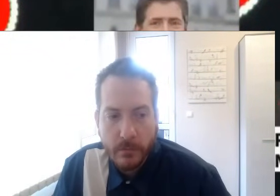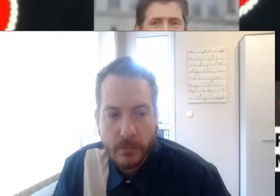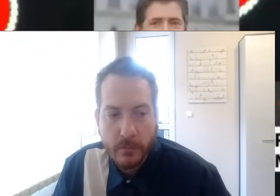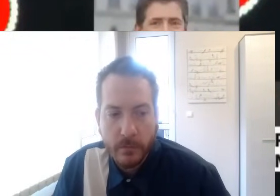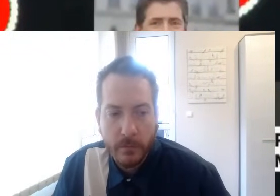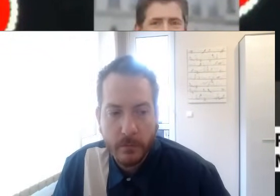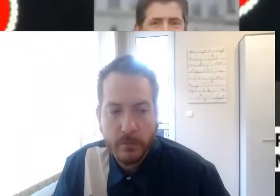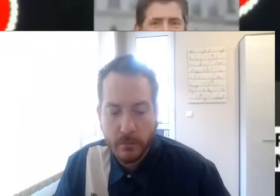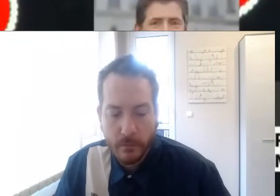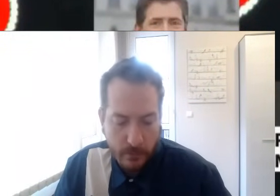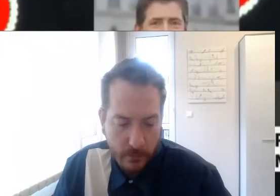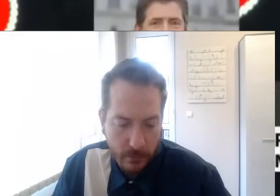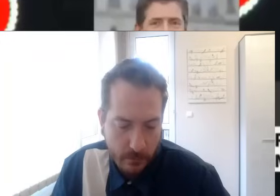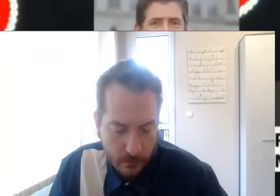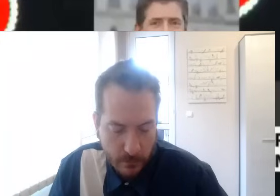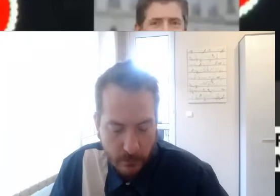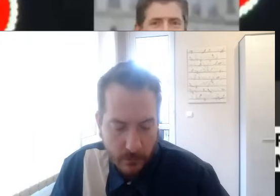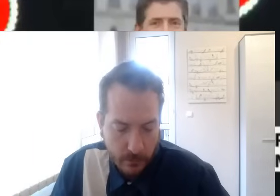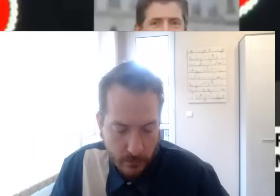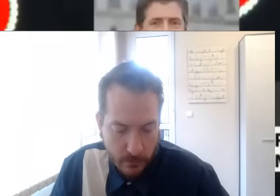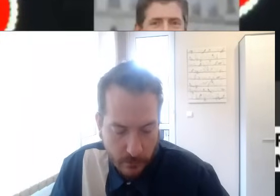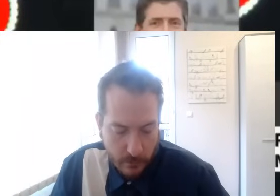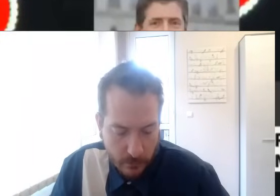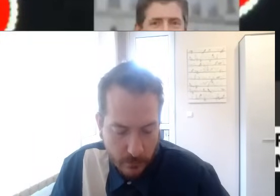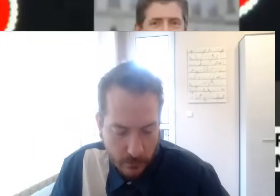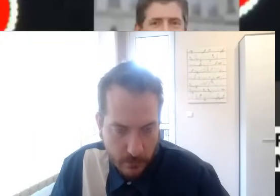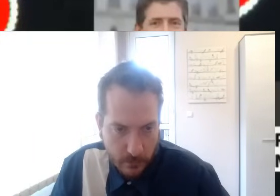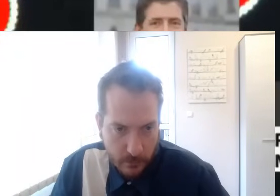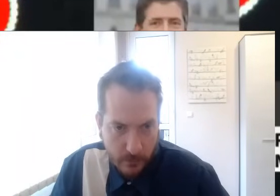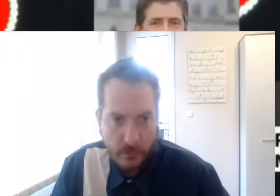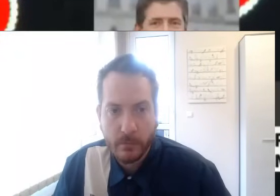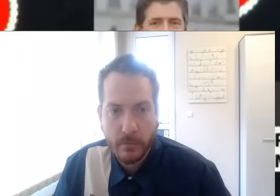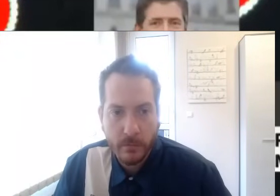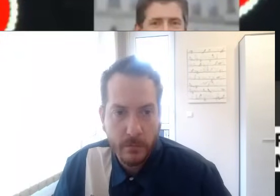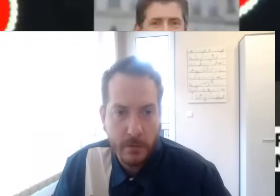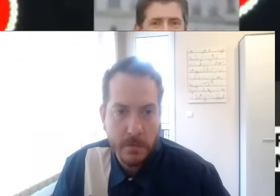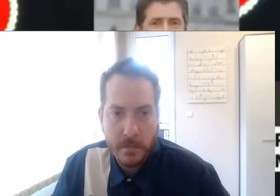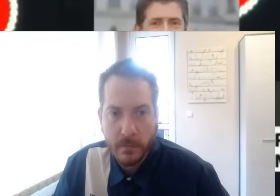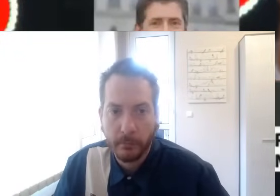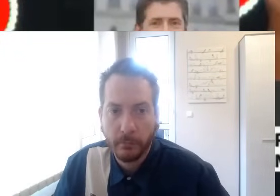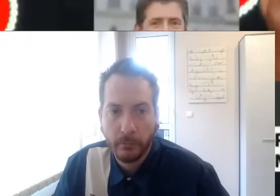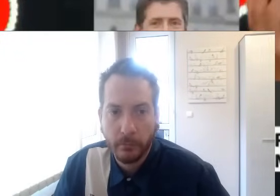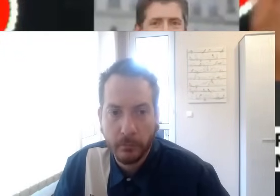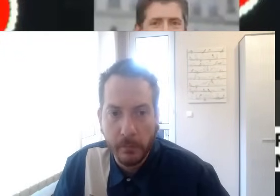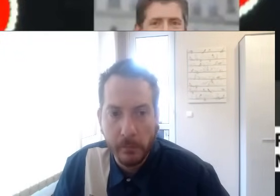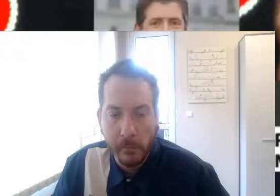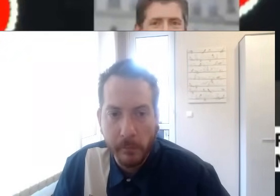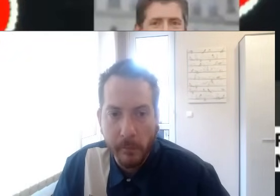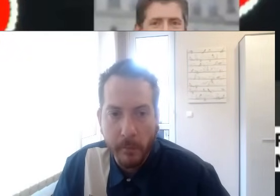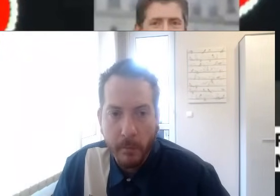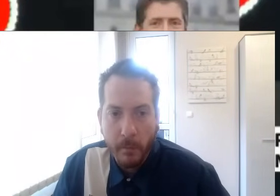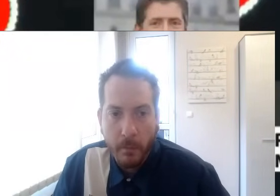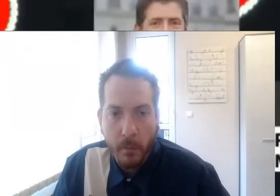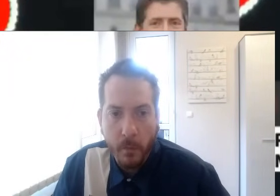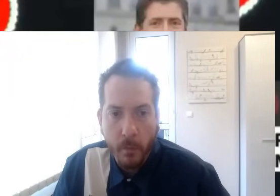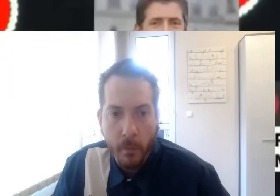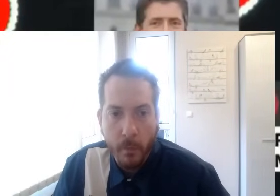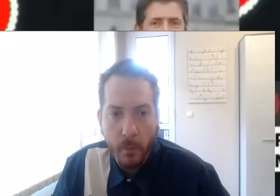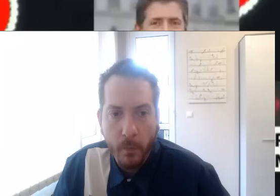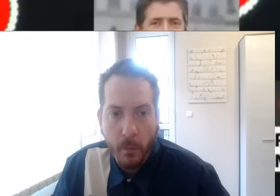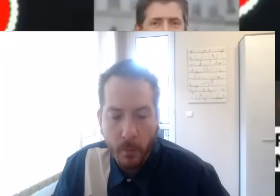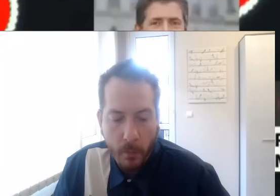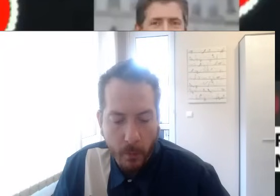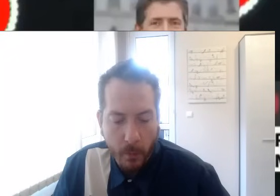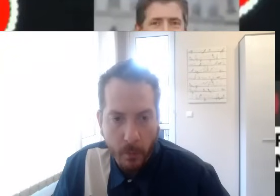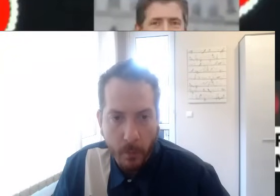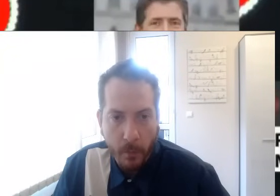clairement, il n'y a pas eu de suivi individuel avant. Donc, moi, c'est on est vraiment dans une gestion. Pardon, mais on gère pas des humains, on gère des marchandises, on en